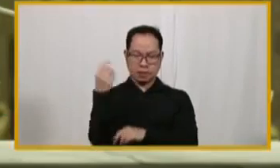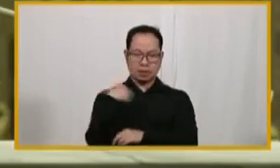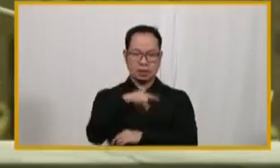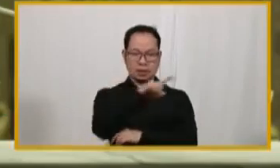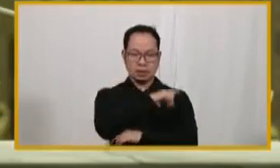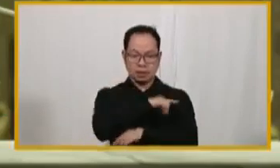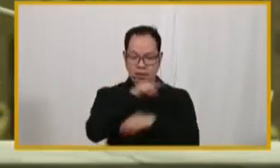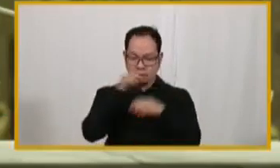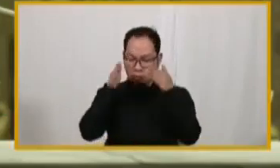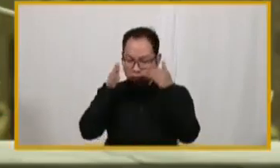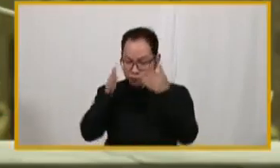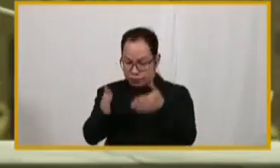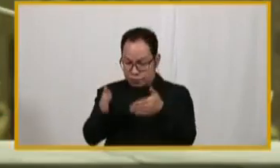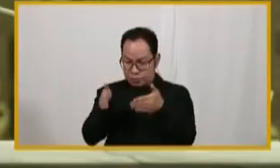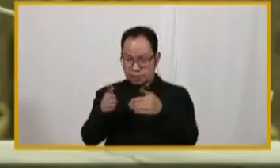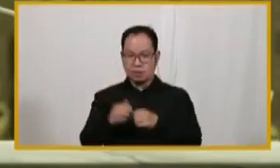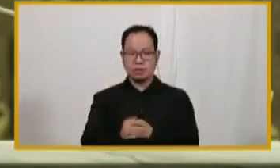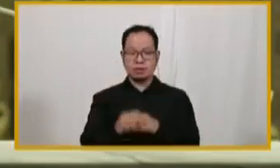ating atensyon,